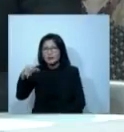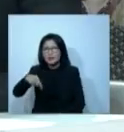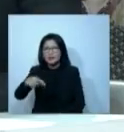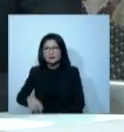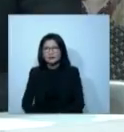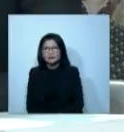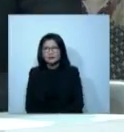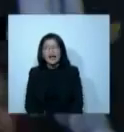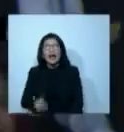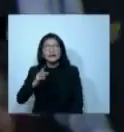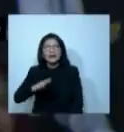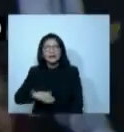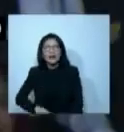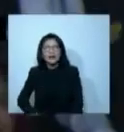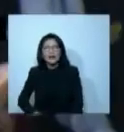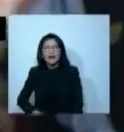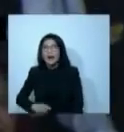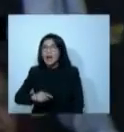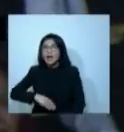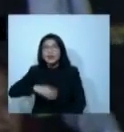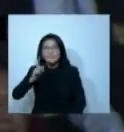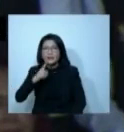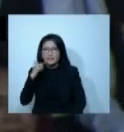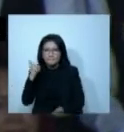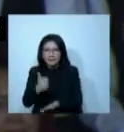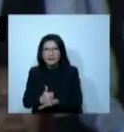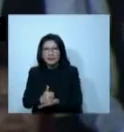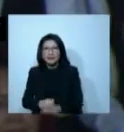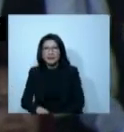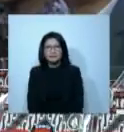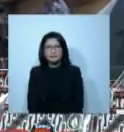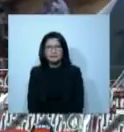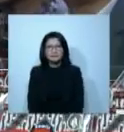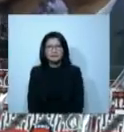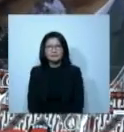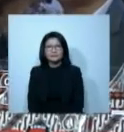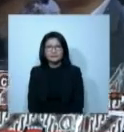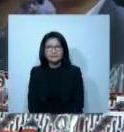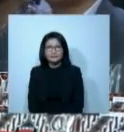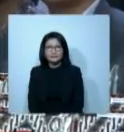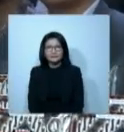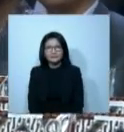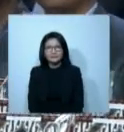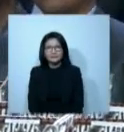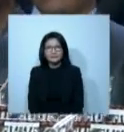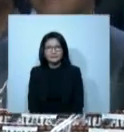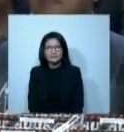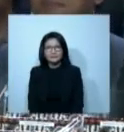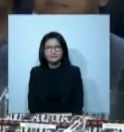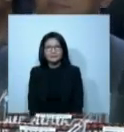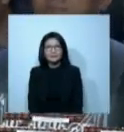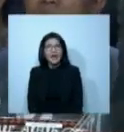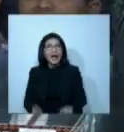sederhana. Nah yang dikemukakan oleh ketiga capres itu hal-hal yang ringan, yang sederhana yang masuk ya kepada